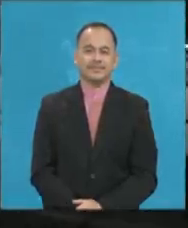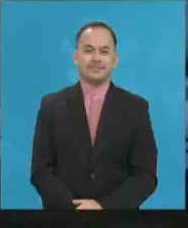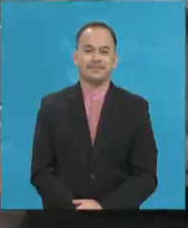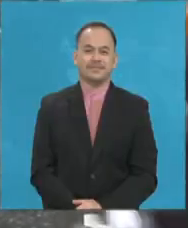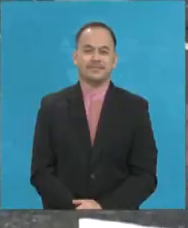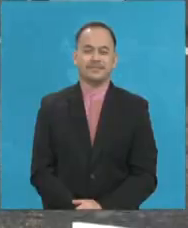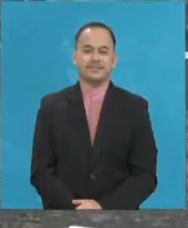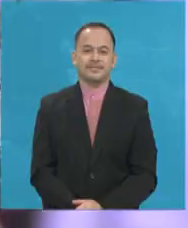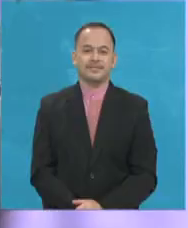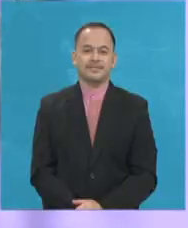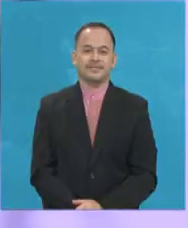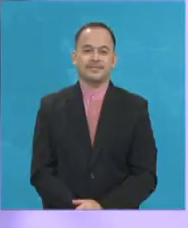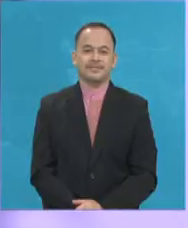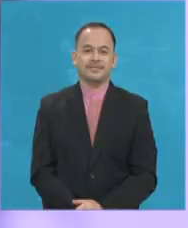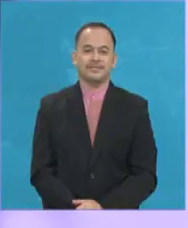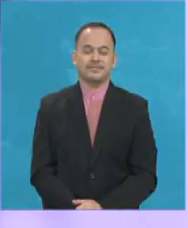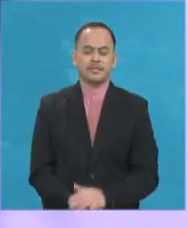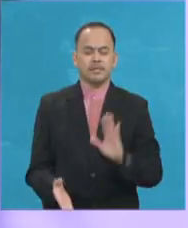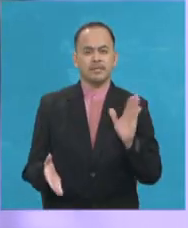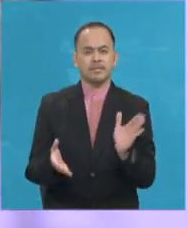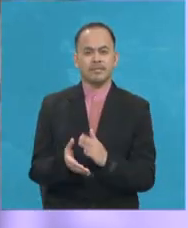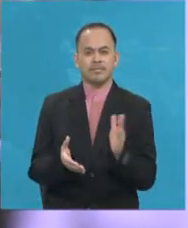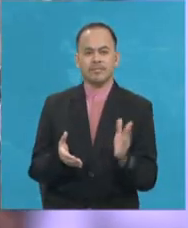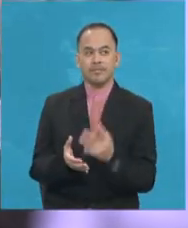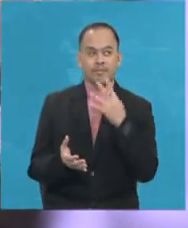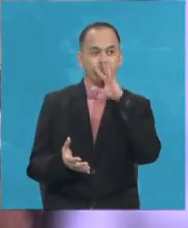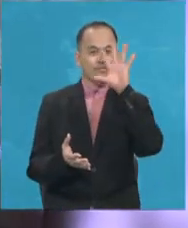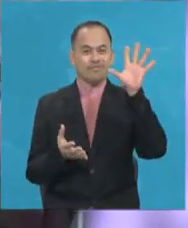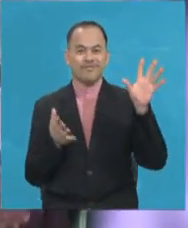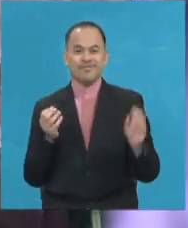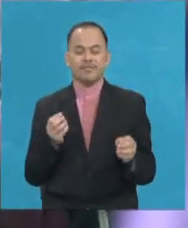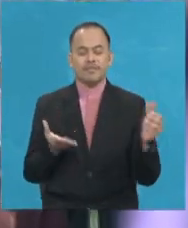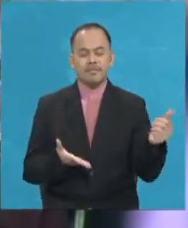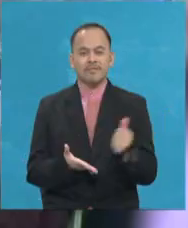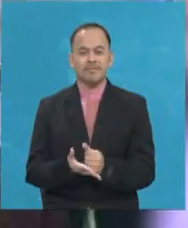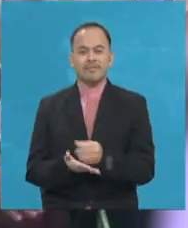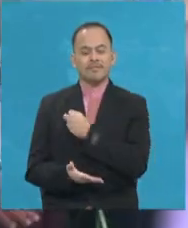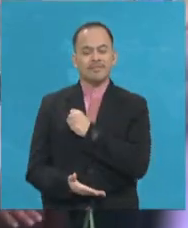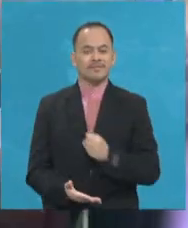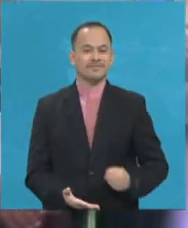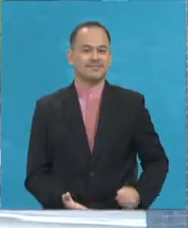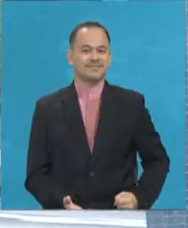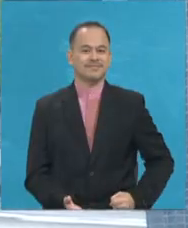Hai on hadroh menjadikan suasana keberangkatan Baginda